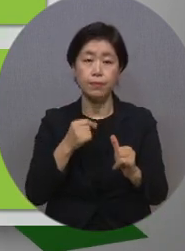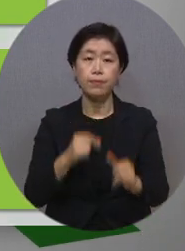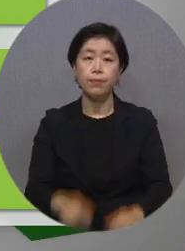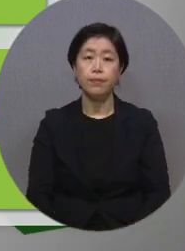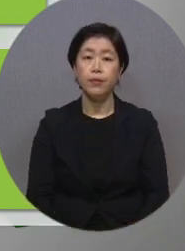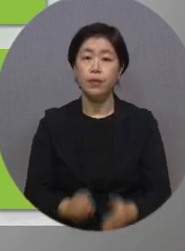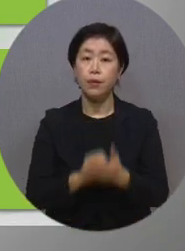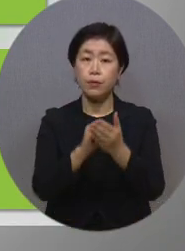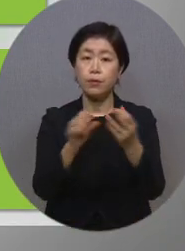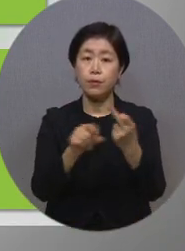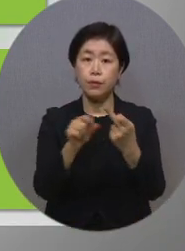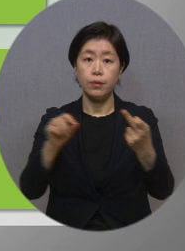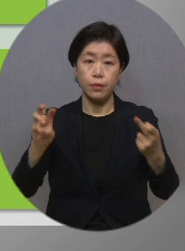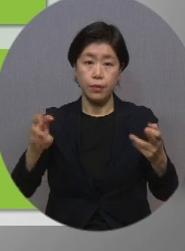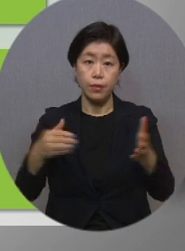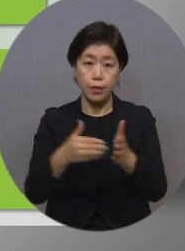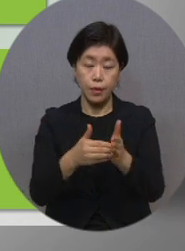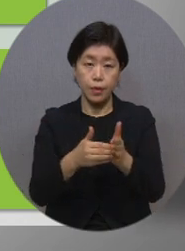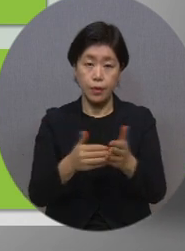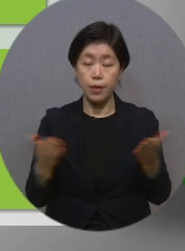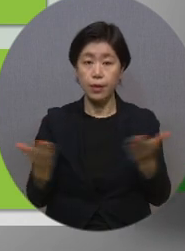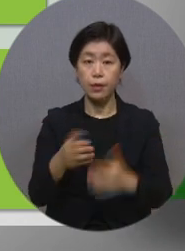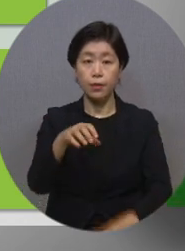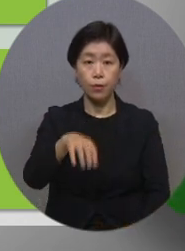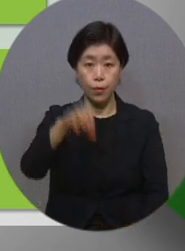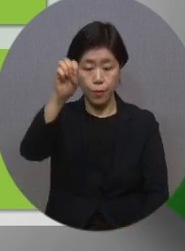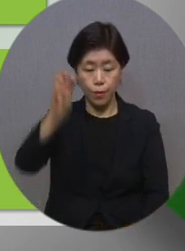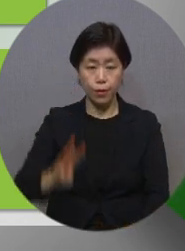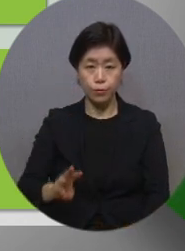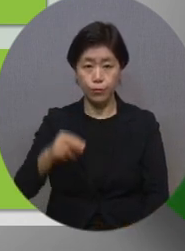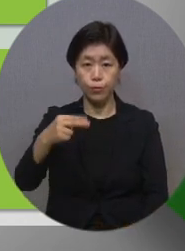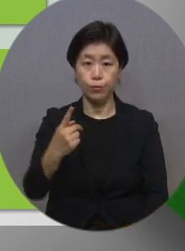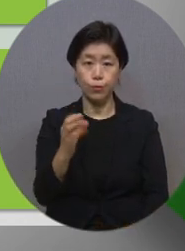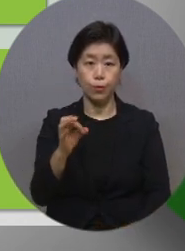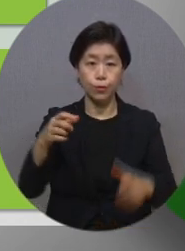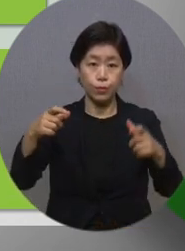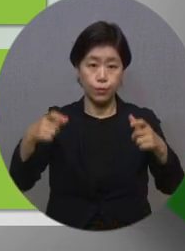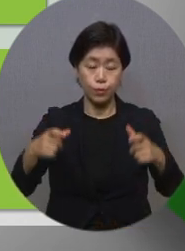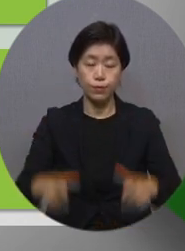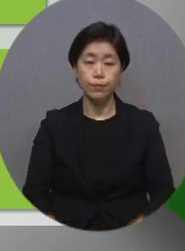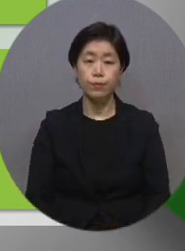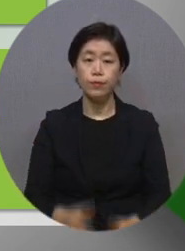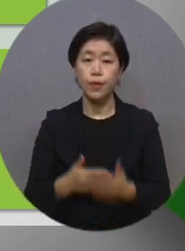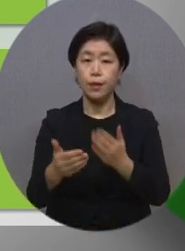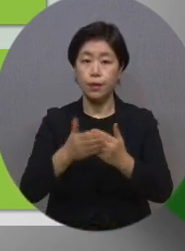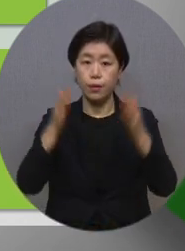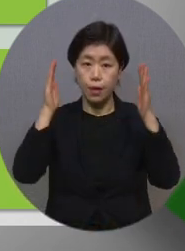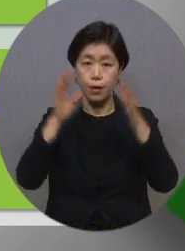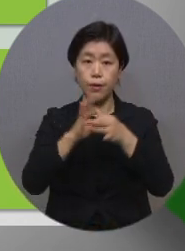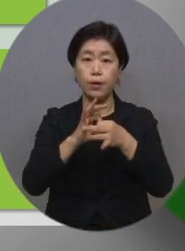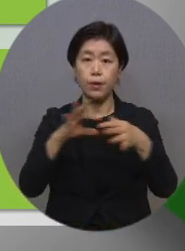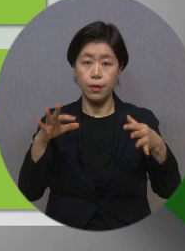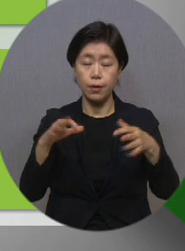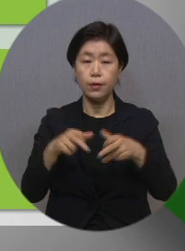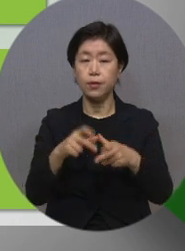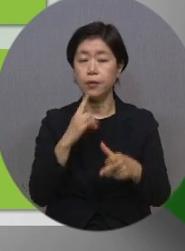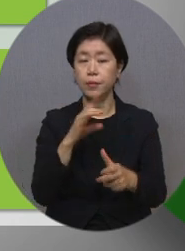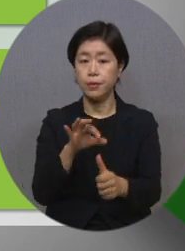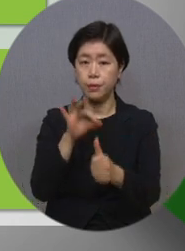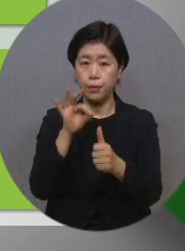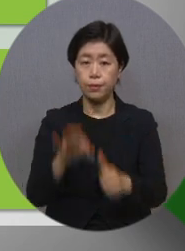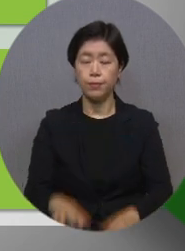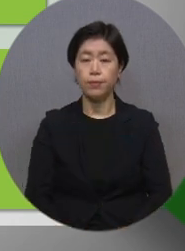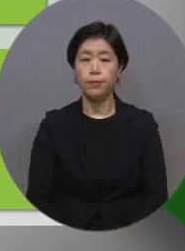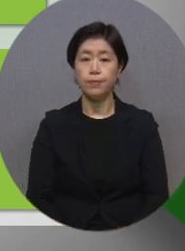12월 30일까지며 근무지는 광주시 동구입니다. 경력과 학력은 무관하며